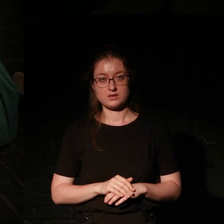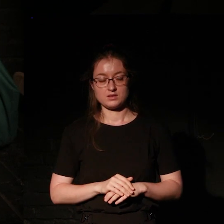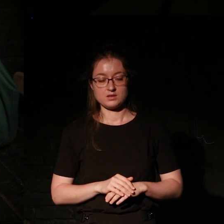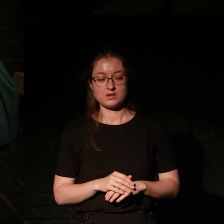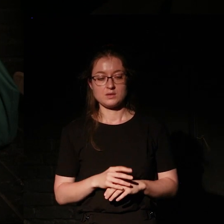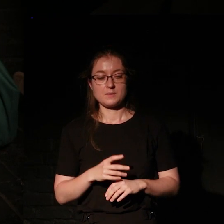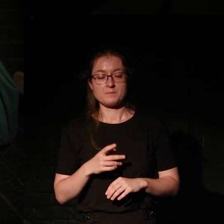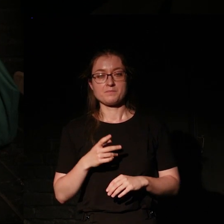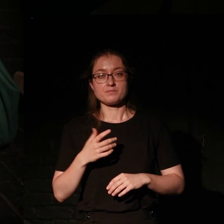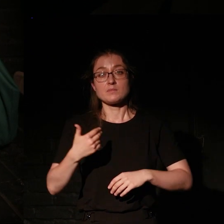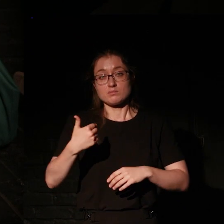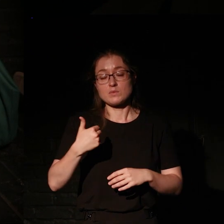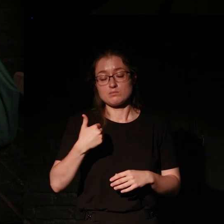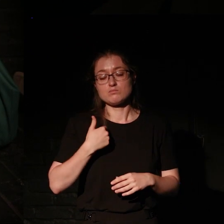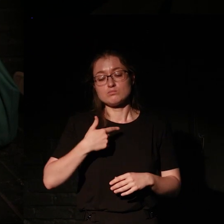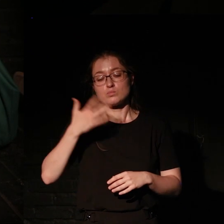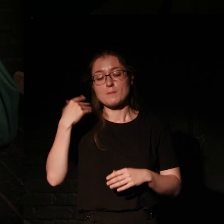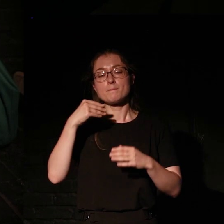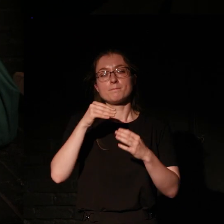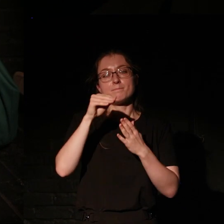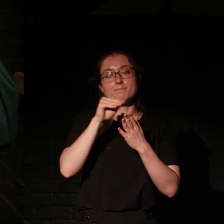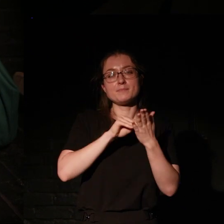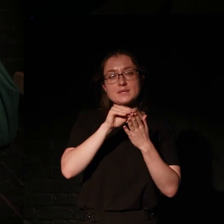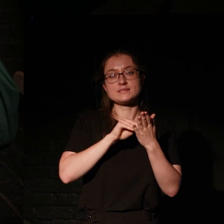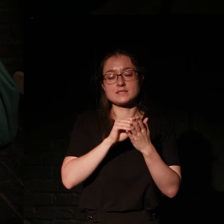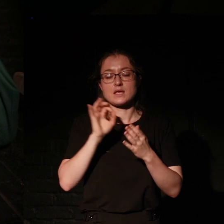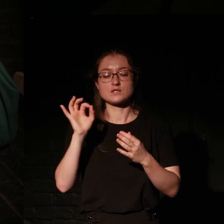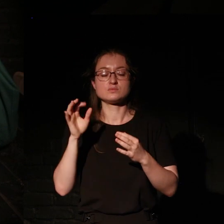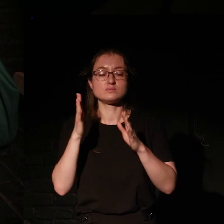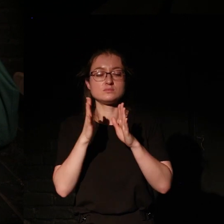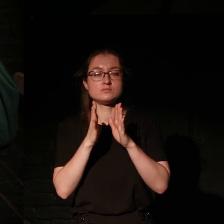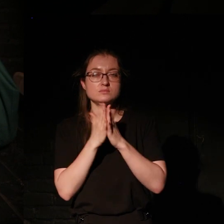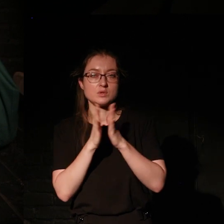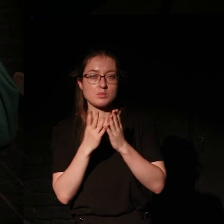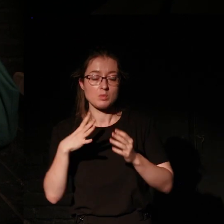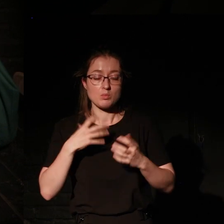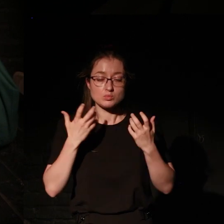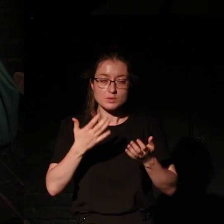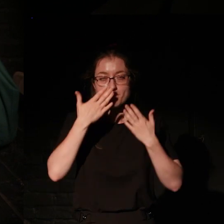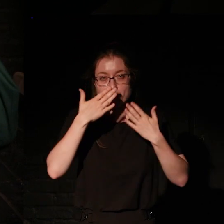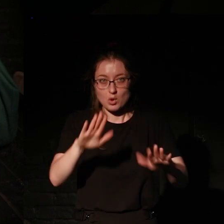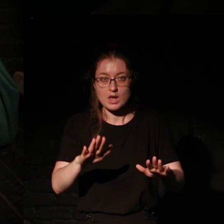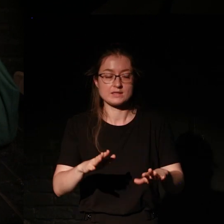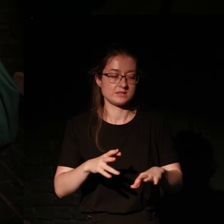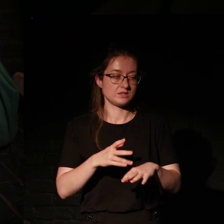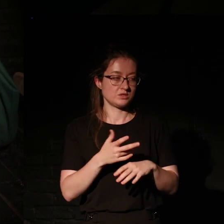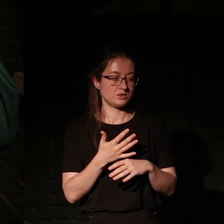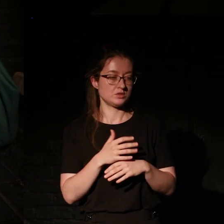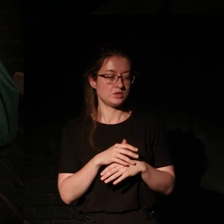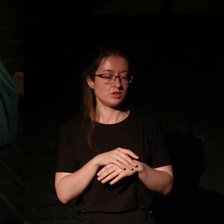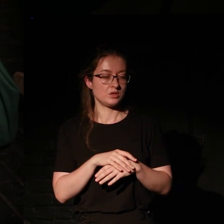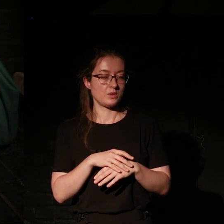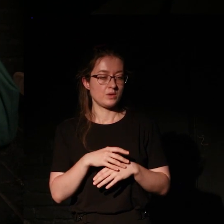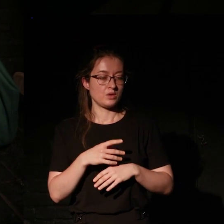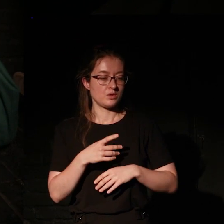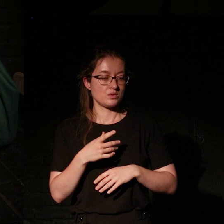pisarze biblijni, hagiografowie, zwłaszcza w Starym Testamencie, no bo znowu tutaj nam pewna mentalność taka semicka